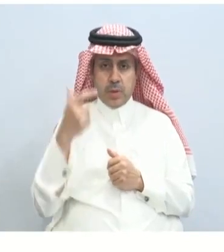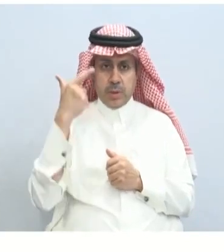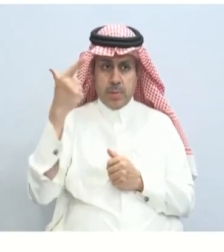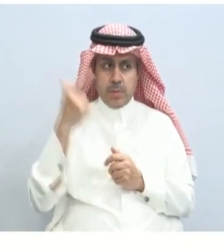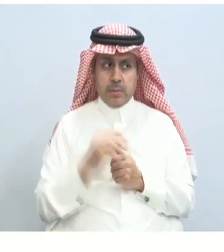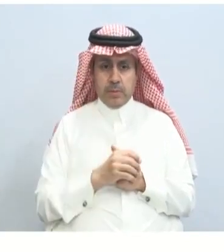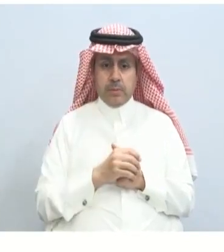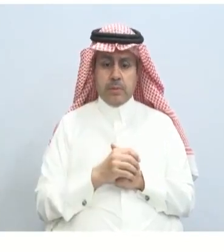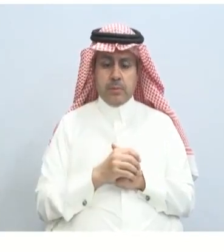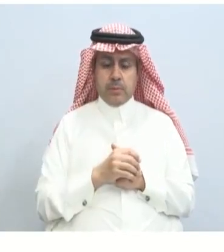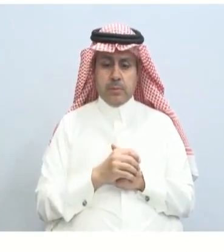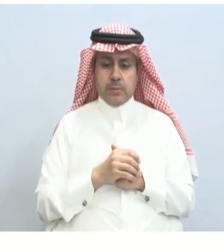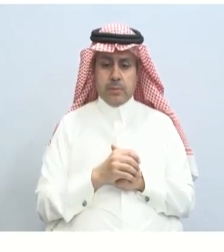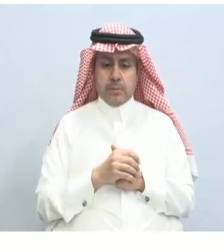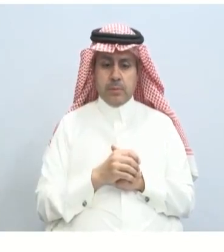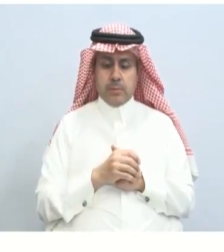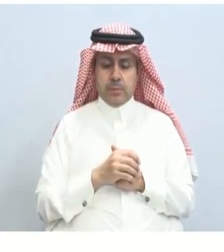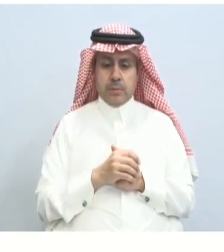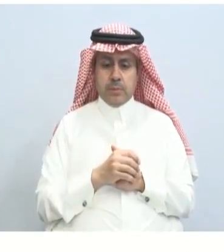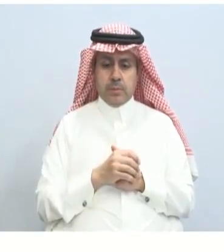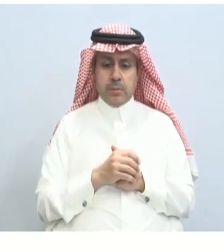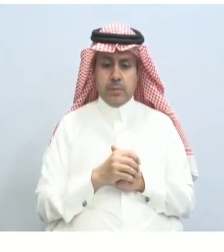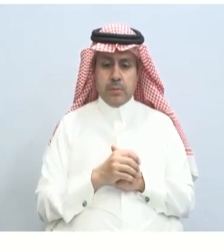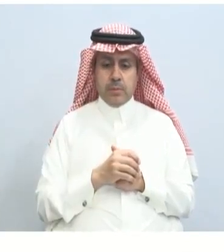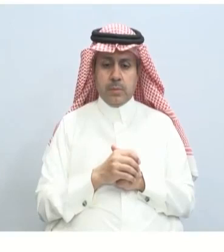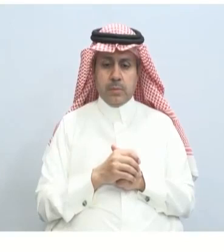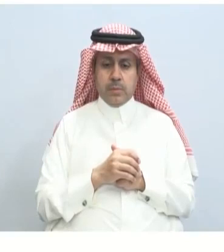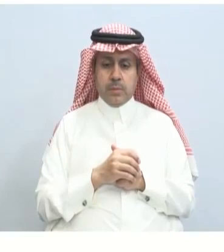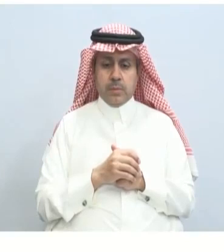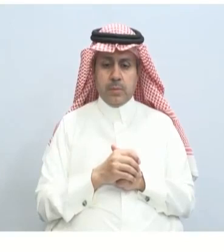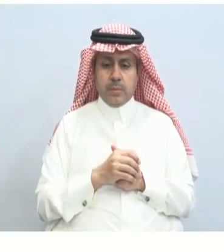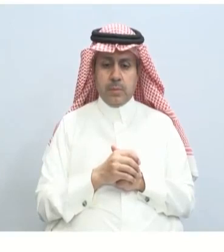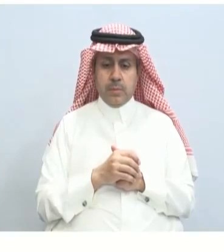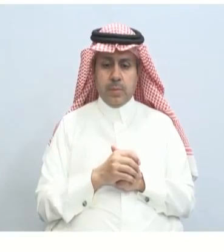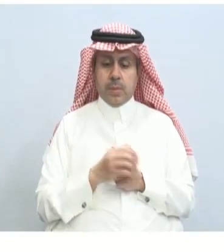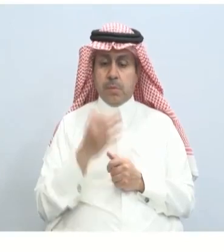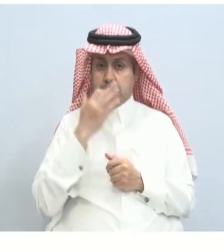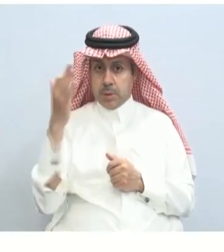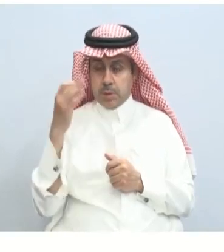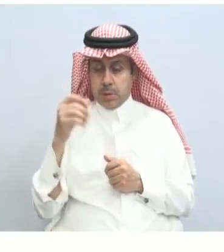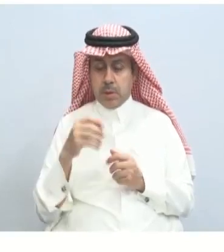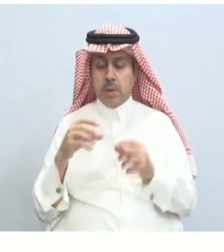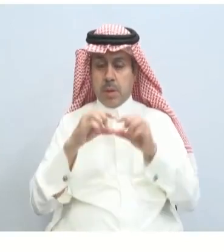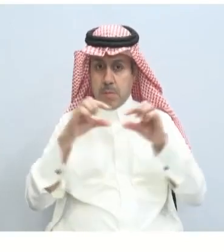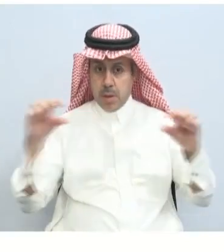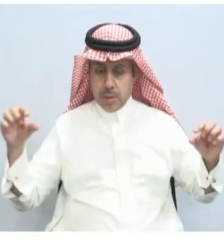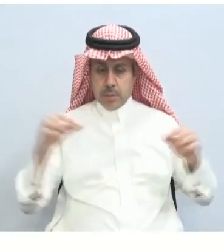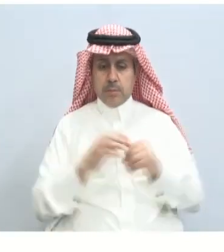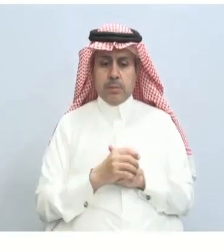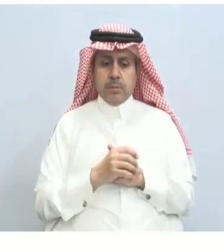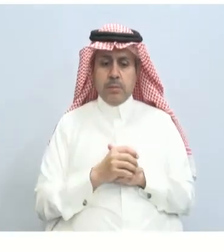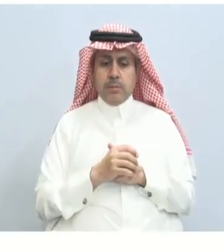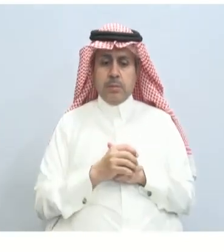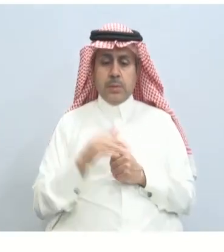ايما ياتي يكافئ العباره تان في كوساين طبعا هنا راح ابسط هذه العباره ش راح اقول راح اقول